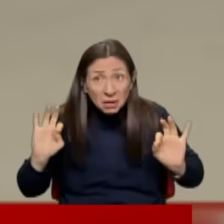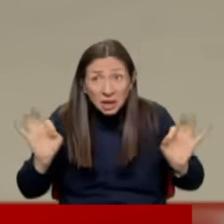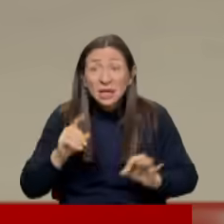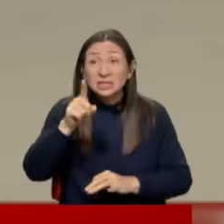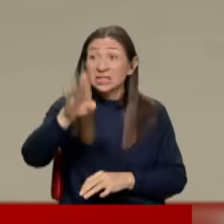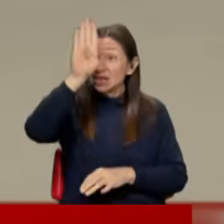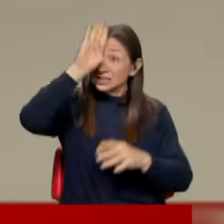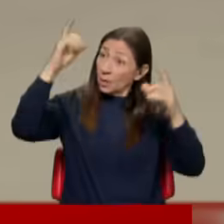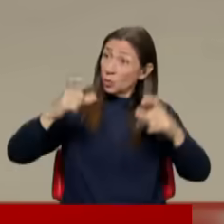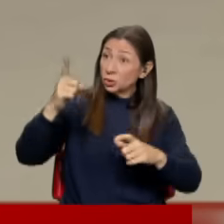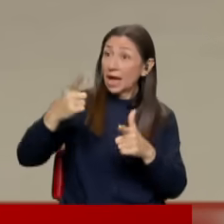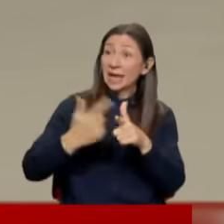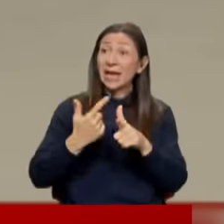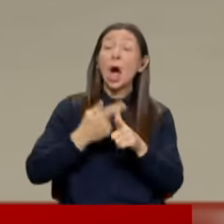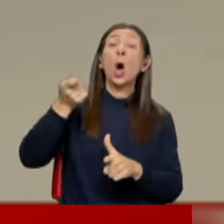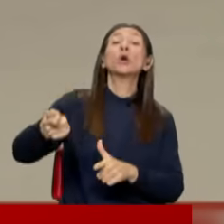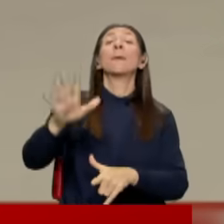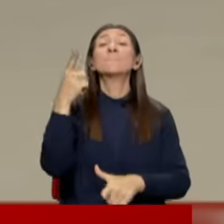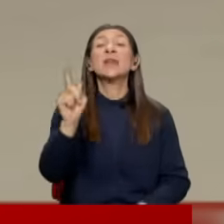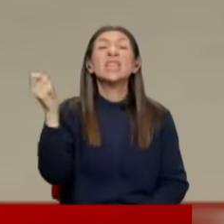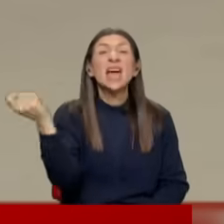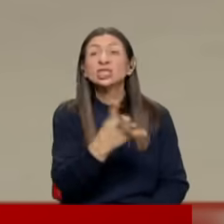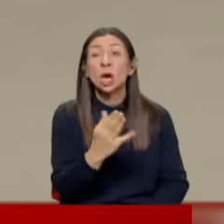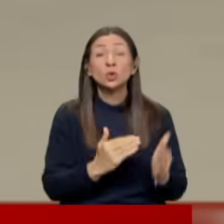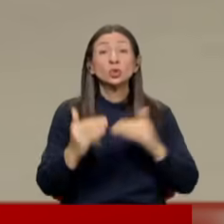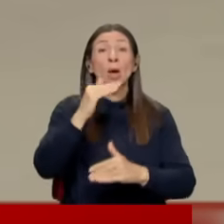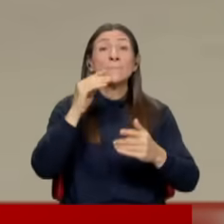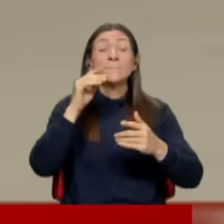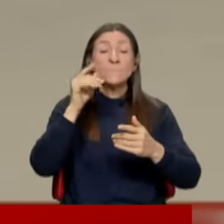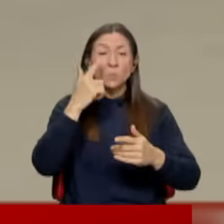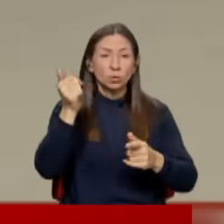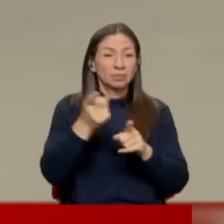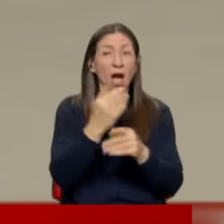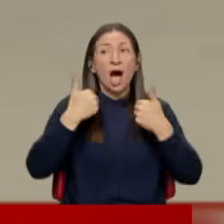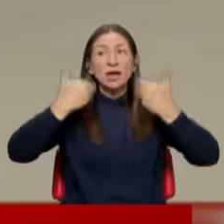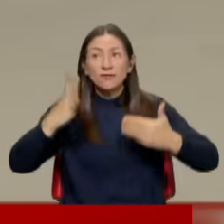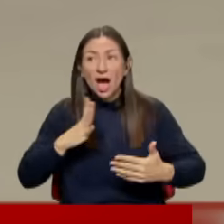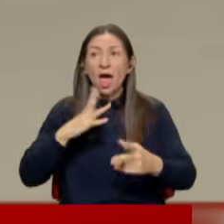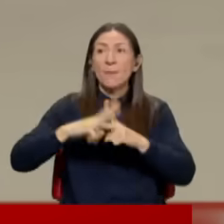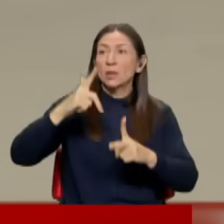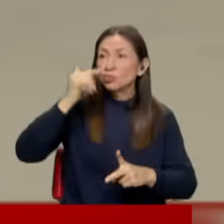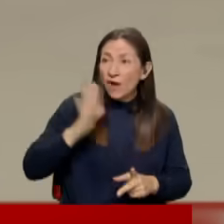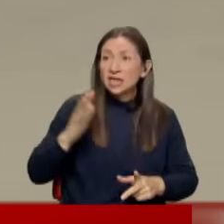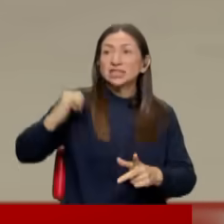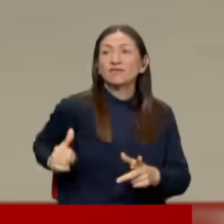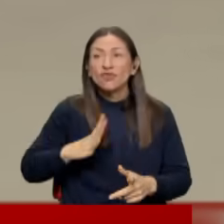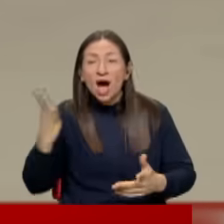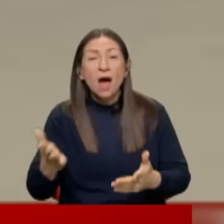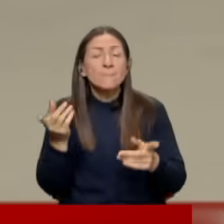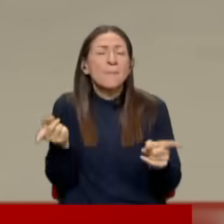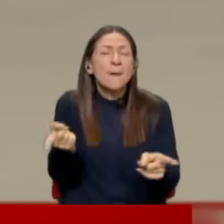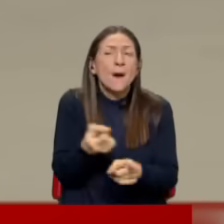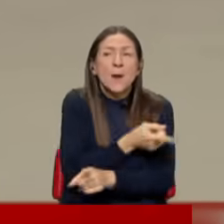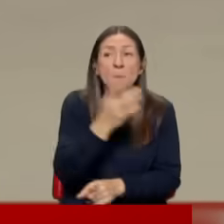Sizin İstanbul'da kirasını ödeyemeyen binlerce üst düzey bürokratınız var. Hakimleriniz var, emniyet müdürleriniz var, milli eğitim müdürleriniz